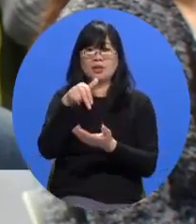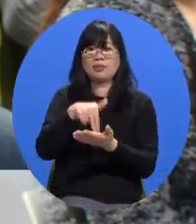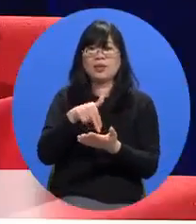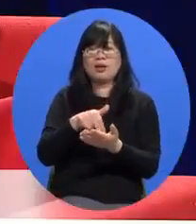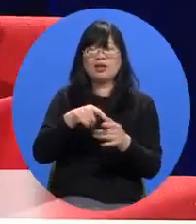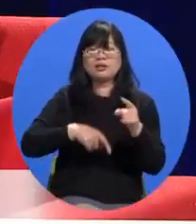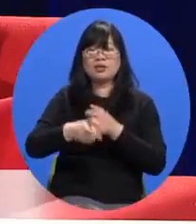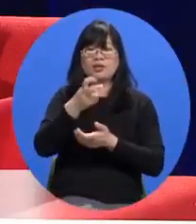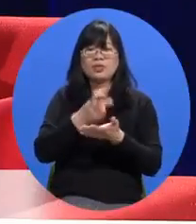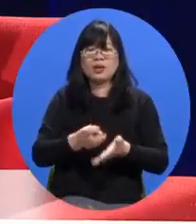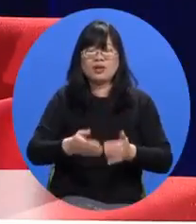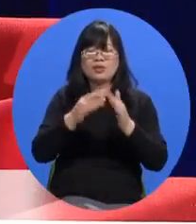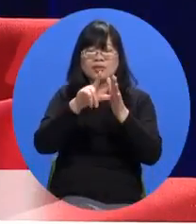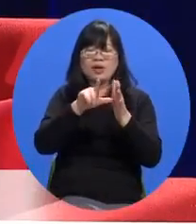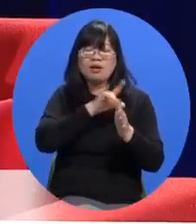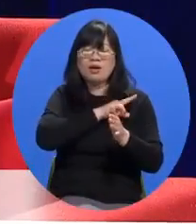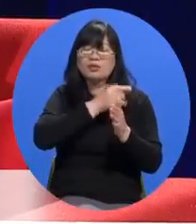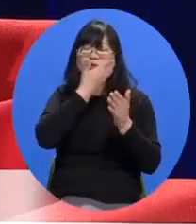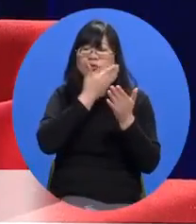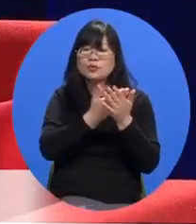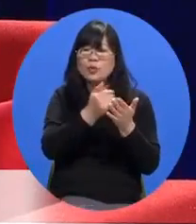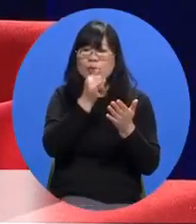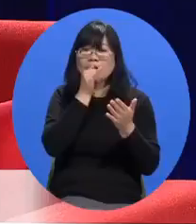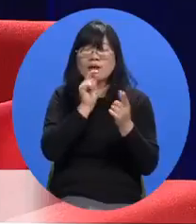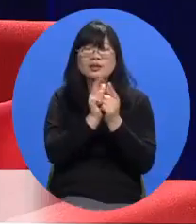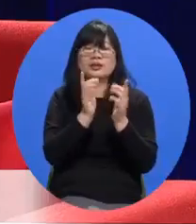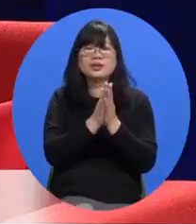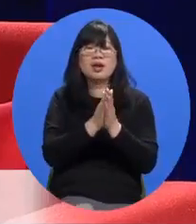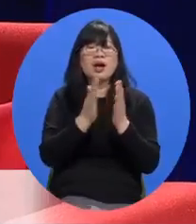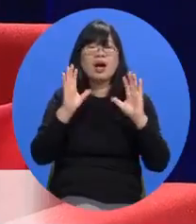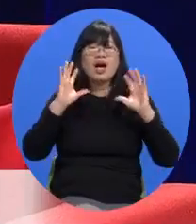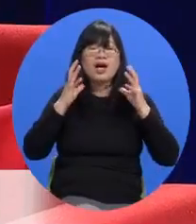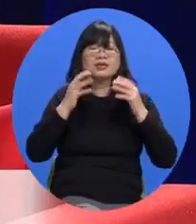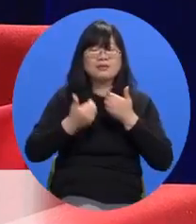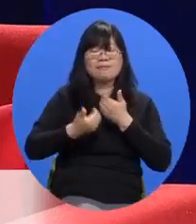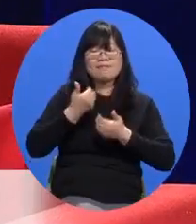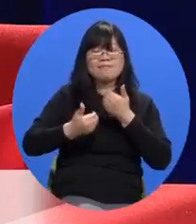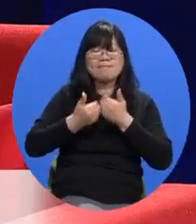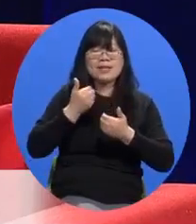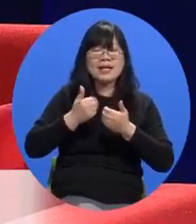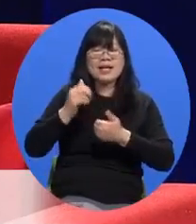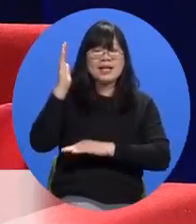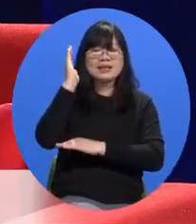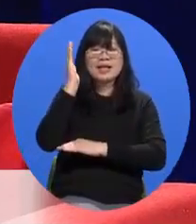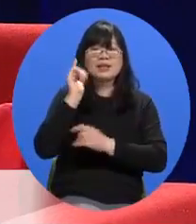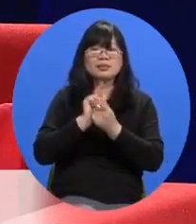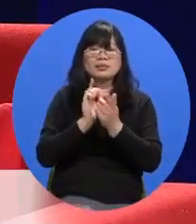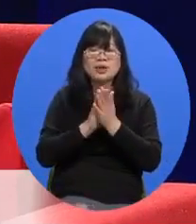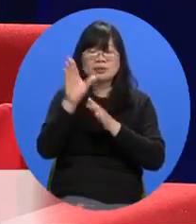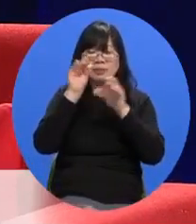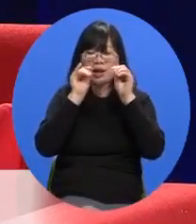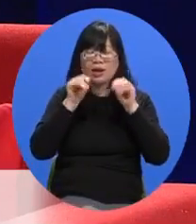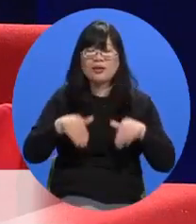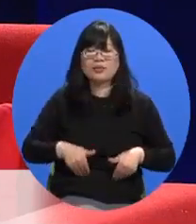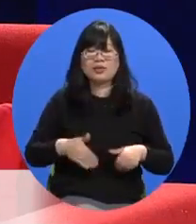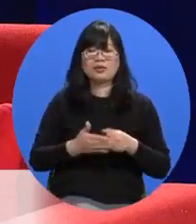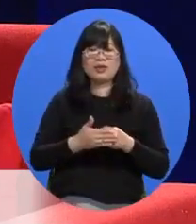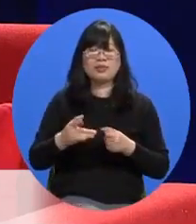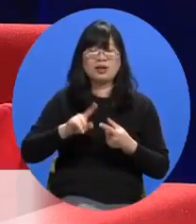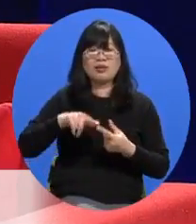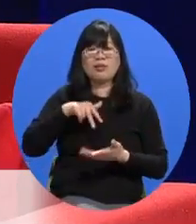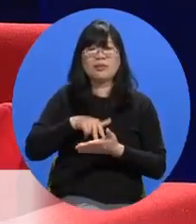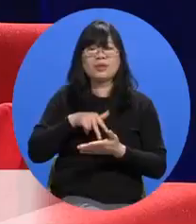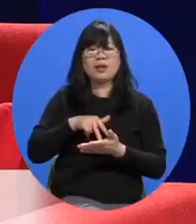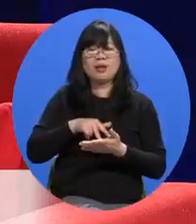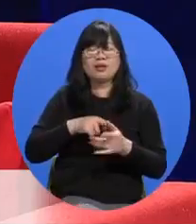어떤 정책으로 수립할 때 가장 중요한 거는 실제 아이들과 부대끼는 교사들의 이야기를 분명히 청취하셔야 되거든요. 네, 네. 네 이런